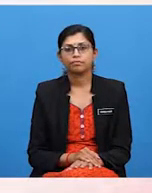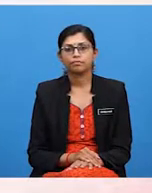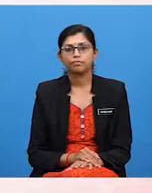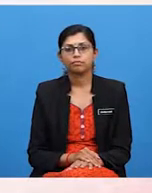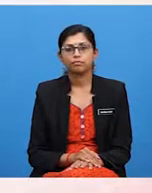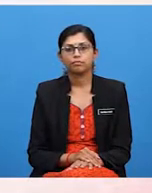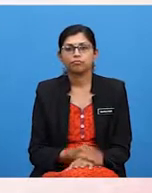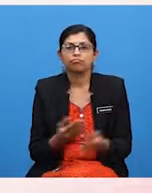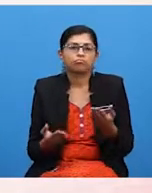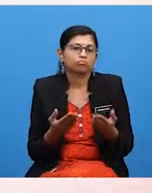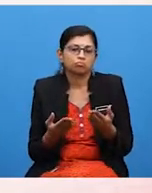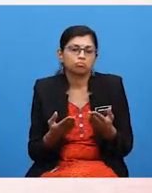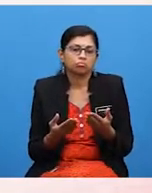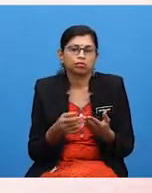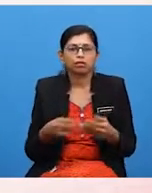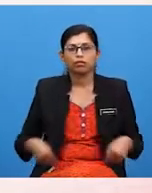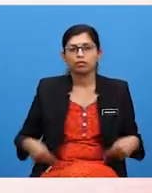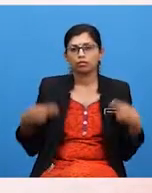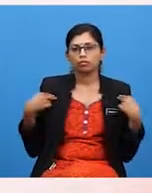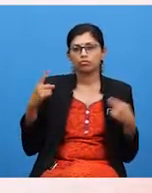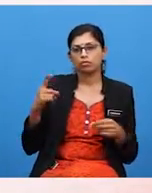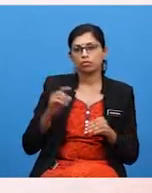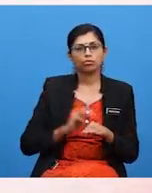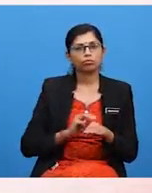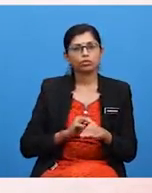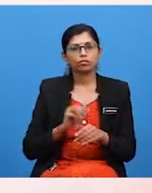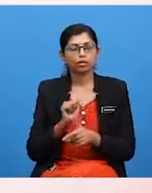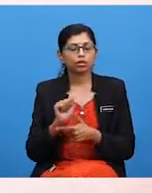hanya hidup semusim atau